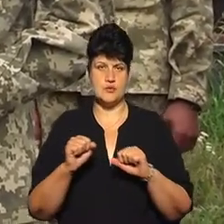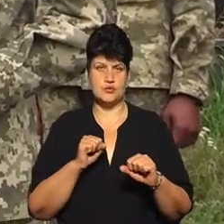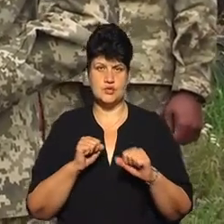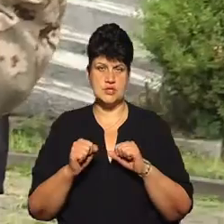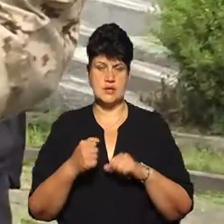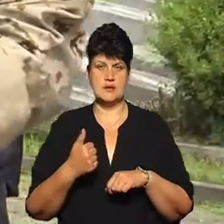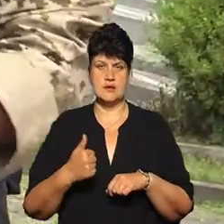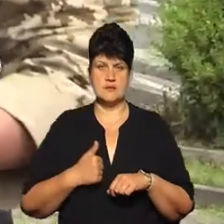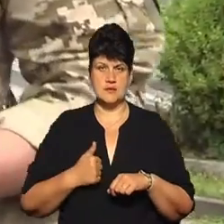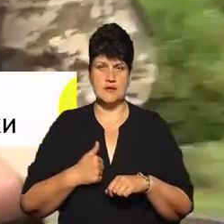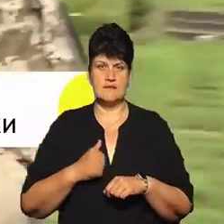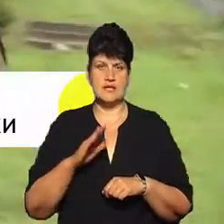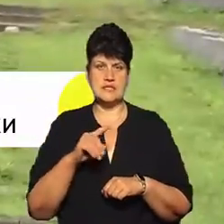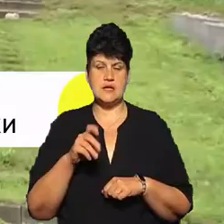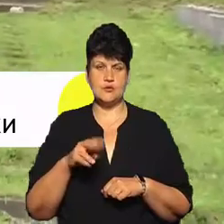Грамоти пошани та скорбі